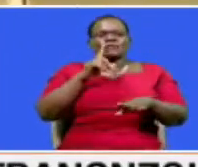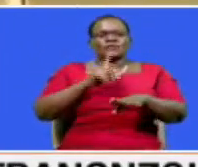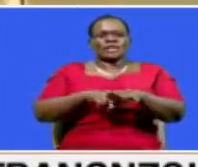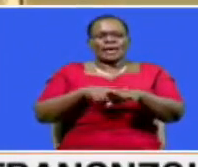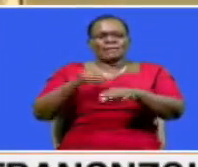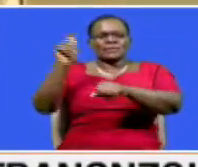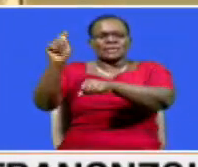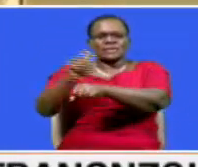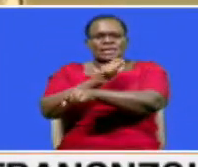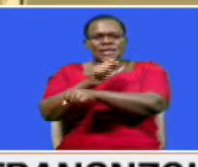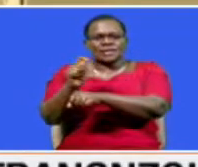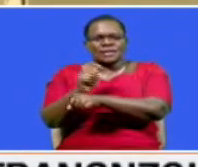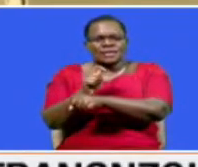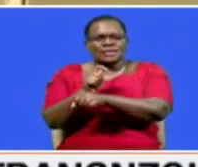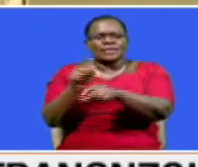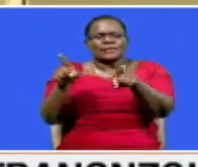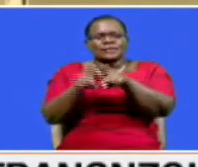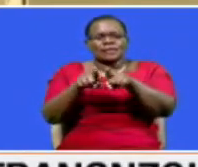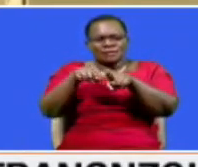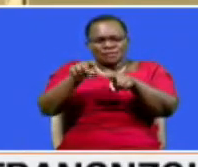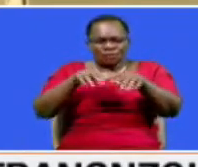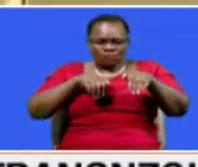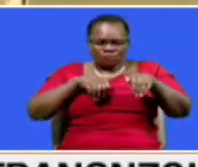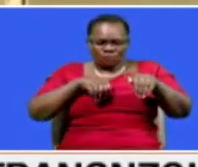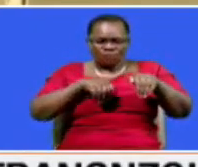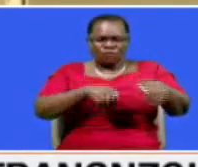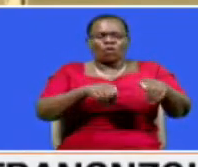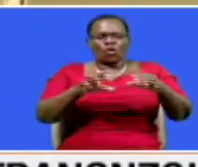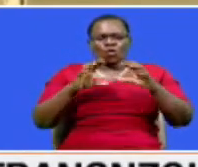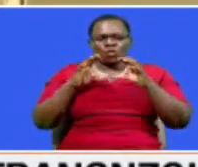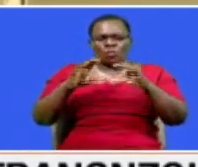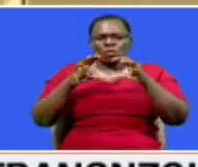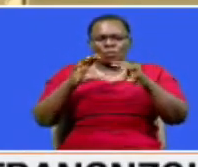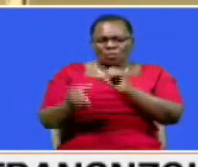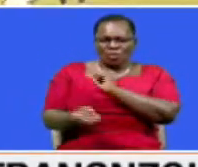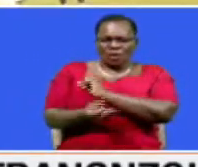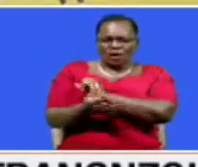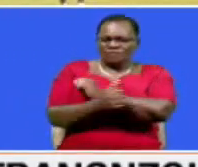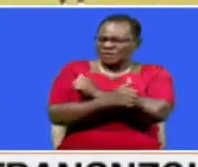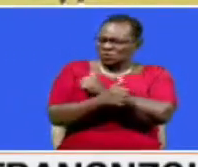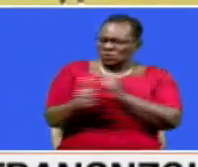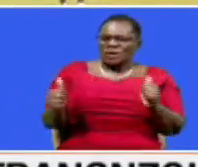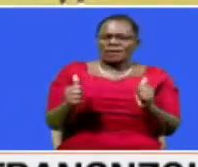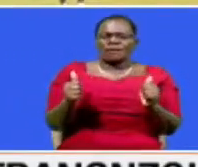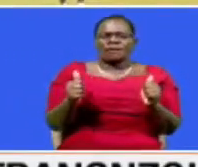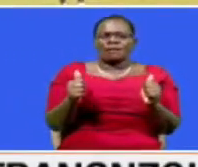to training. They follow the coach's instructions to the